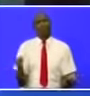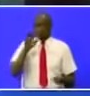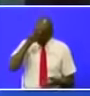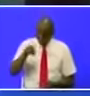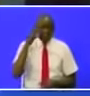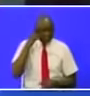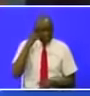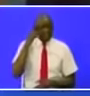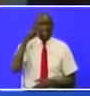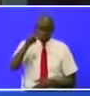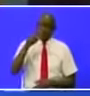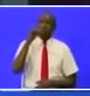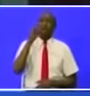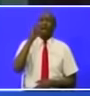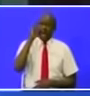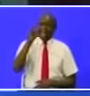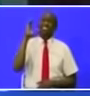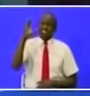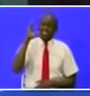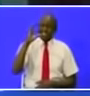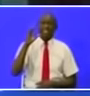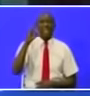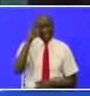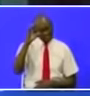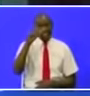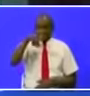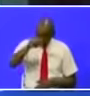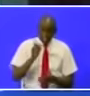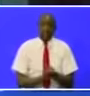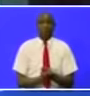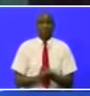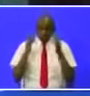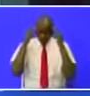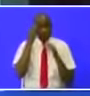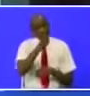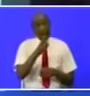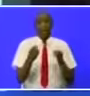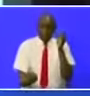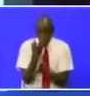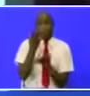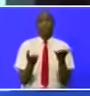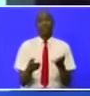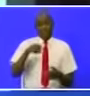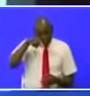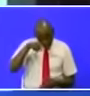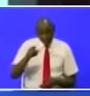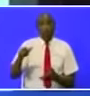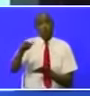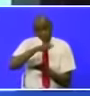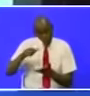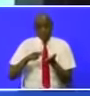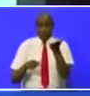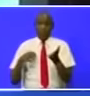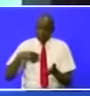reason, let the ICD, the International Criminal Division, in our courts be established so that the local